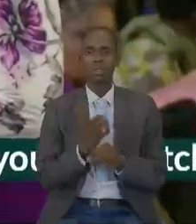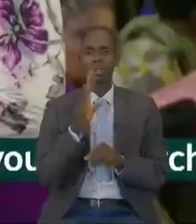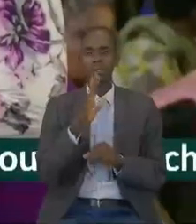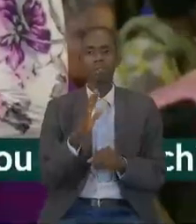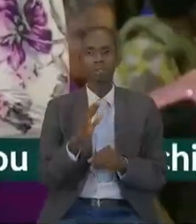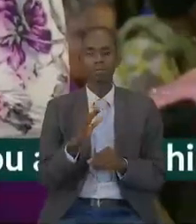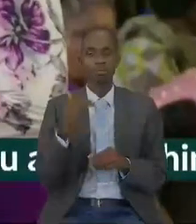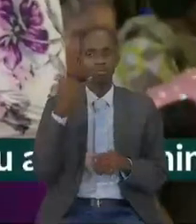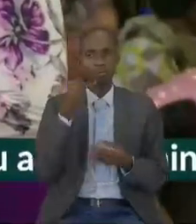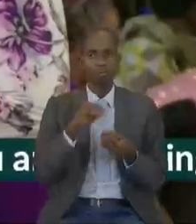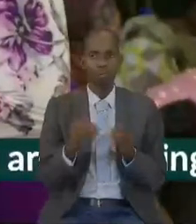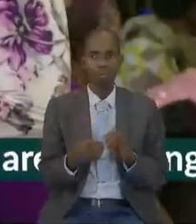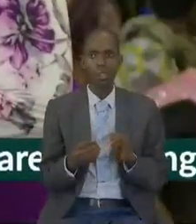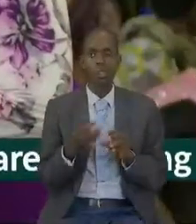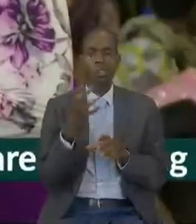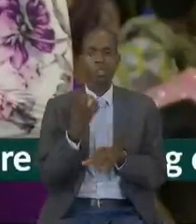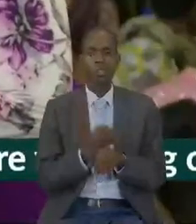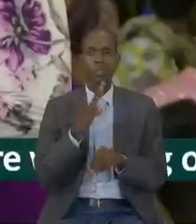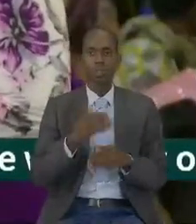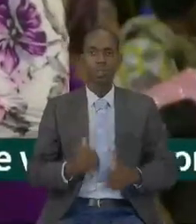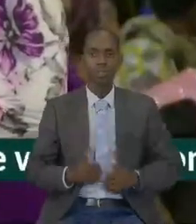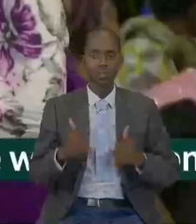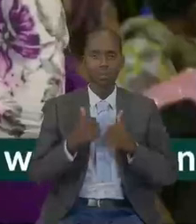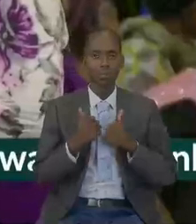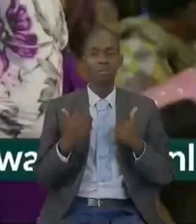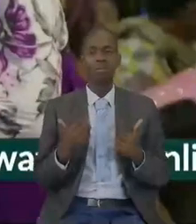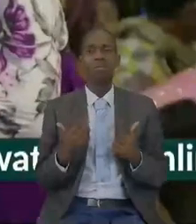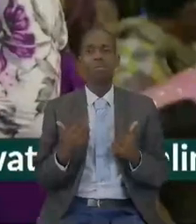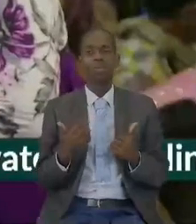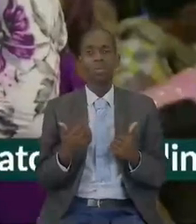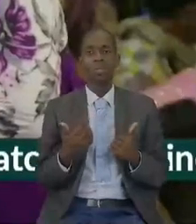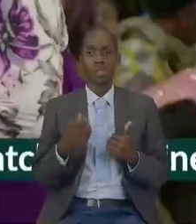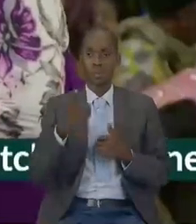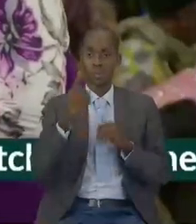Aidez-les à remplir le formulaire. Faisons-le rapidement.